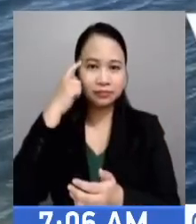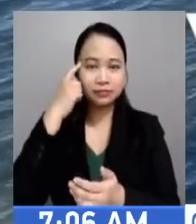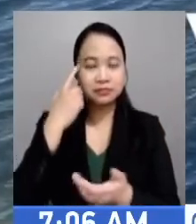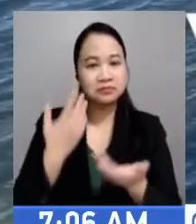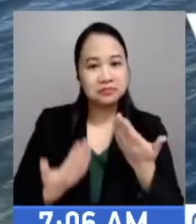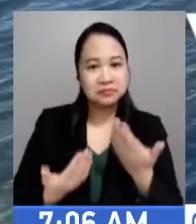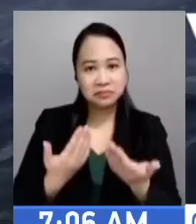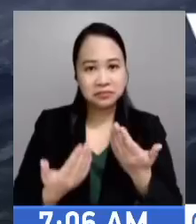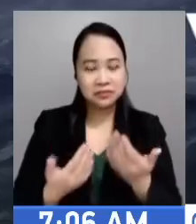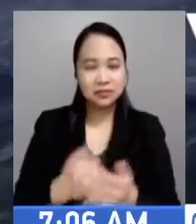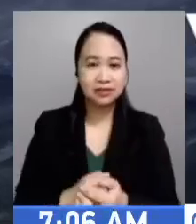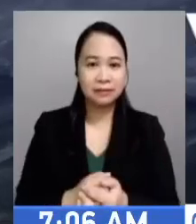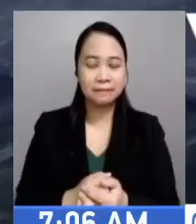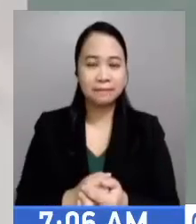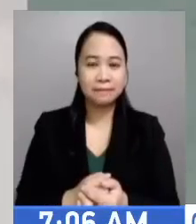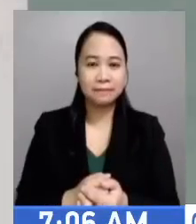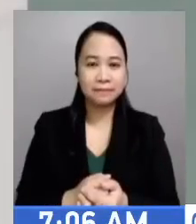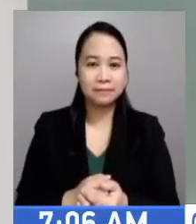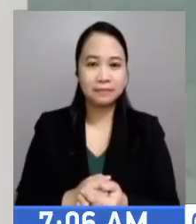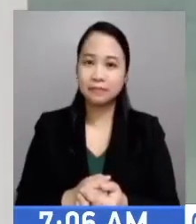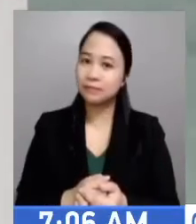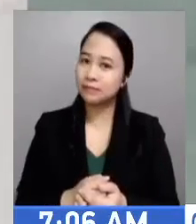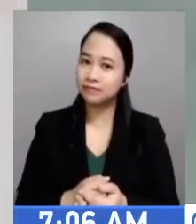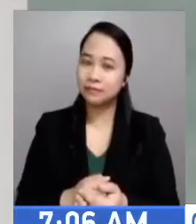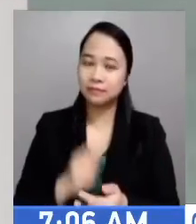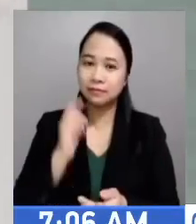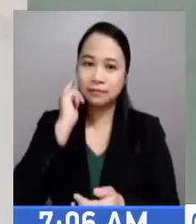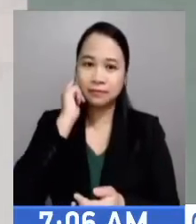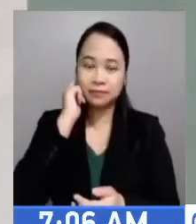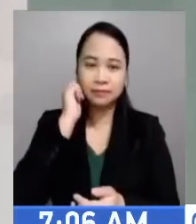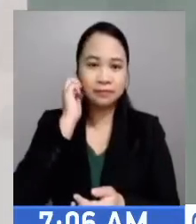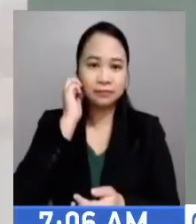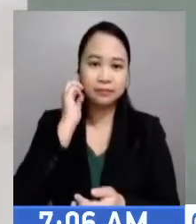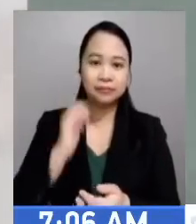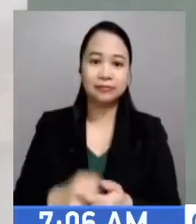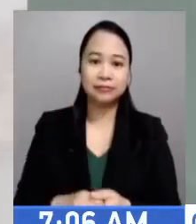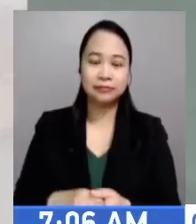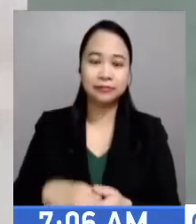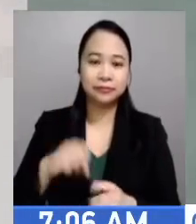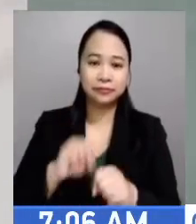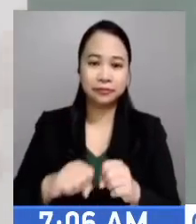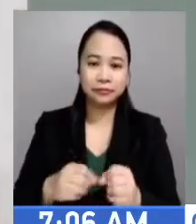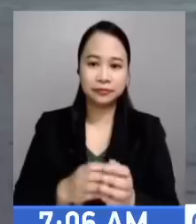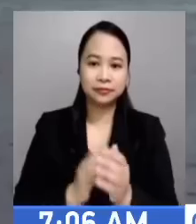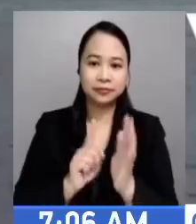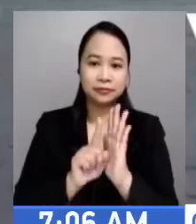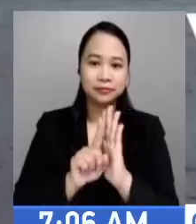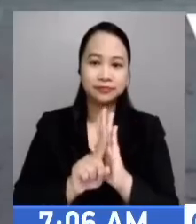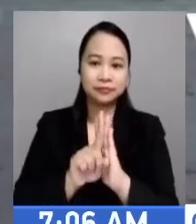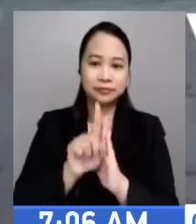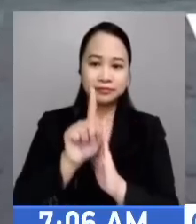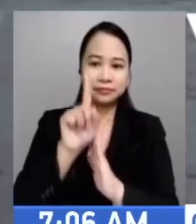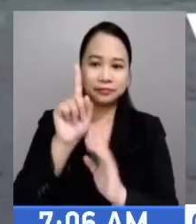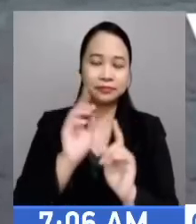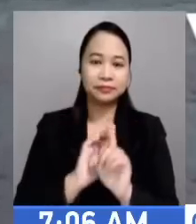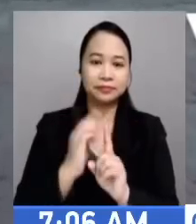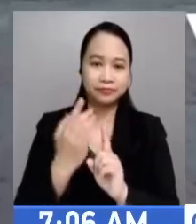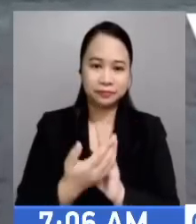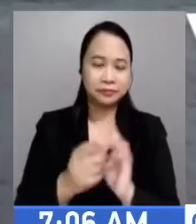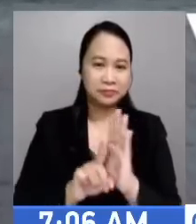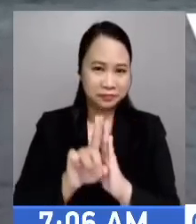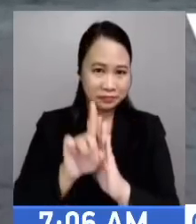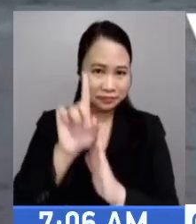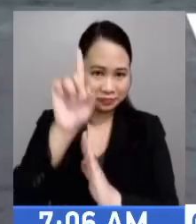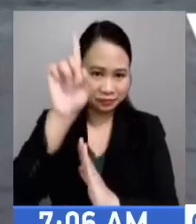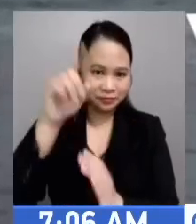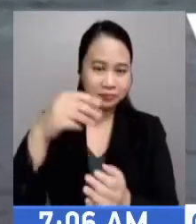ay bahagi po ito ng isang rocket ship. Malapit na lang daw ang mga barko ng China na nakapaligid ngayon sa isla. You can see them with your naked